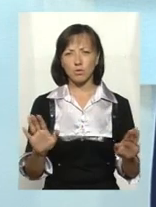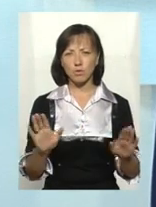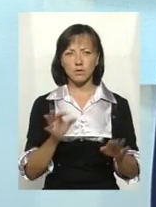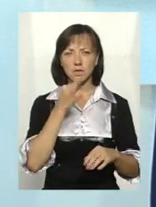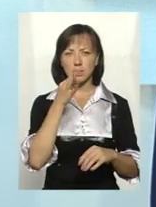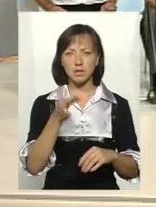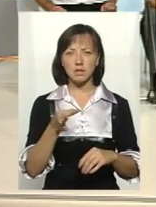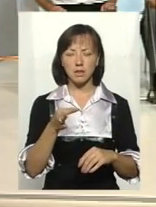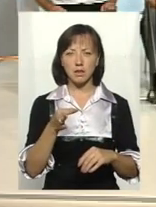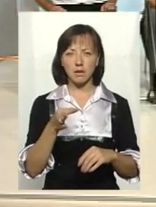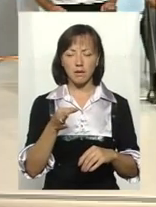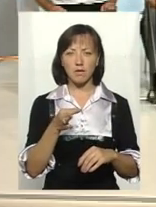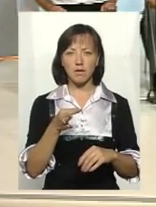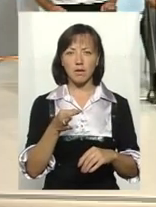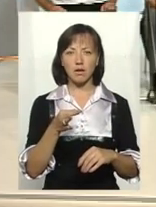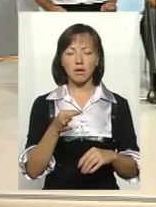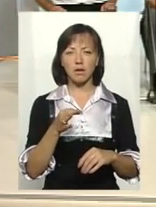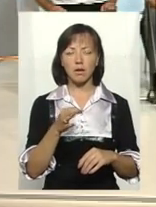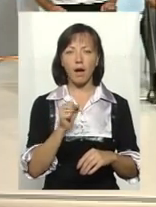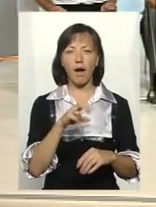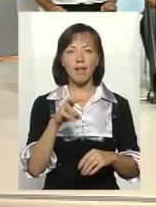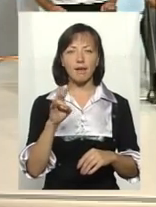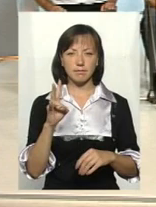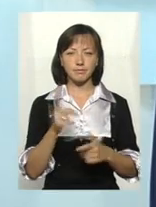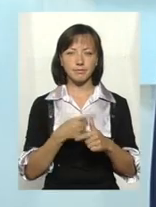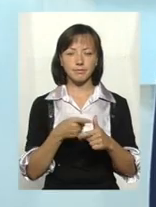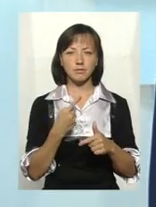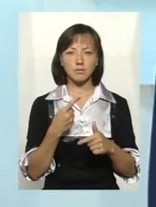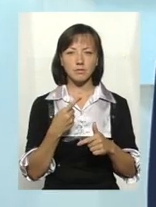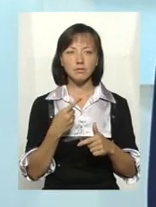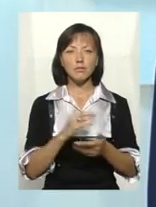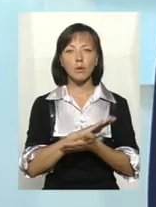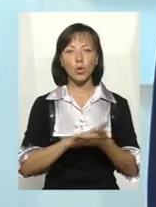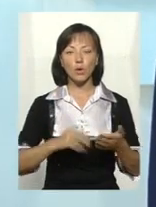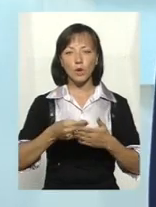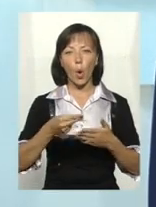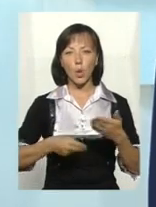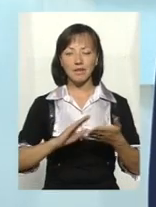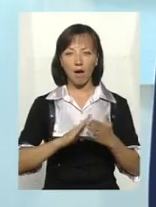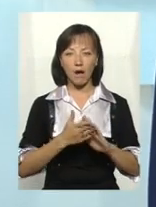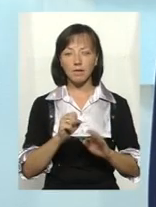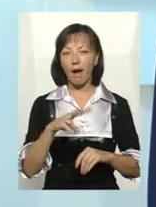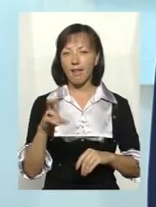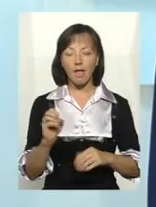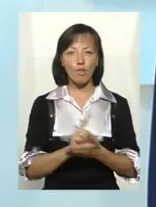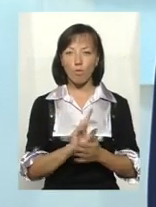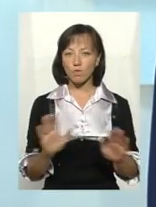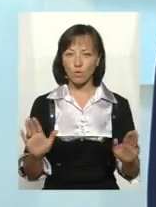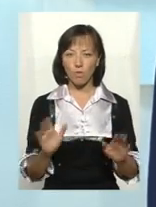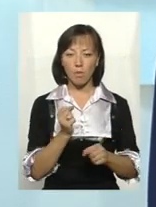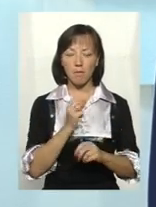сказав Аллен, так його звати, продовжити контракт, але не обов'язково